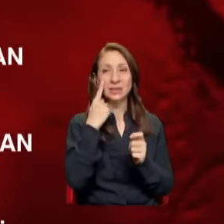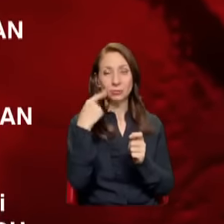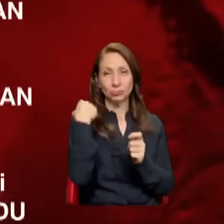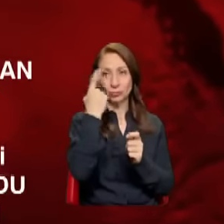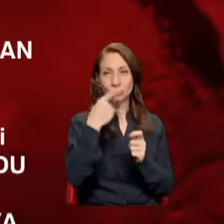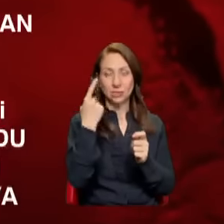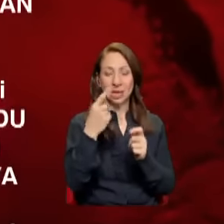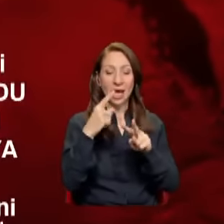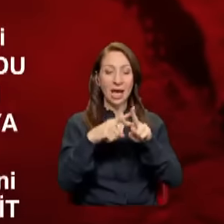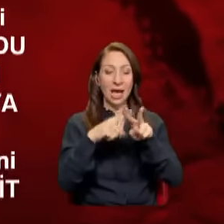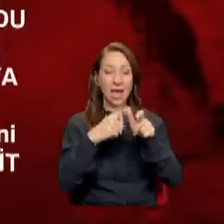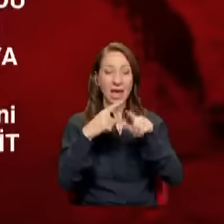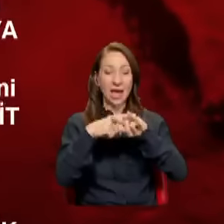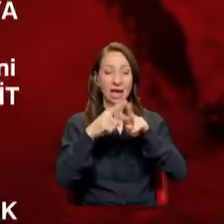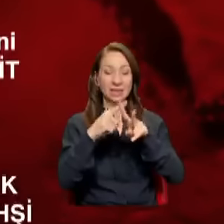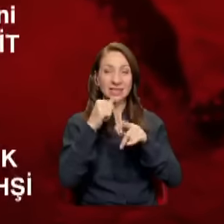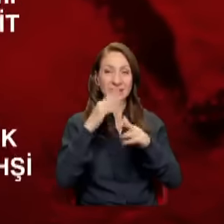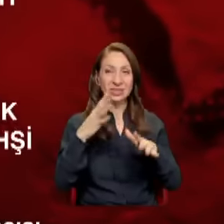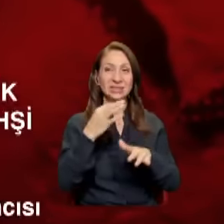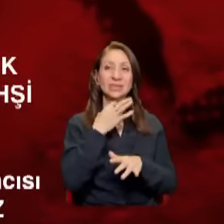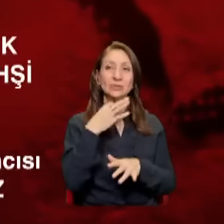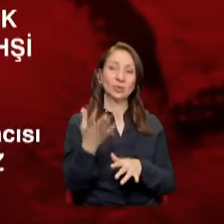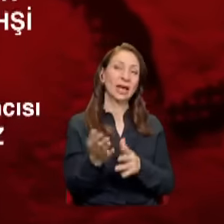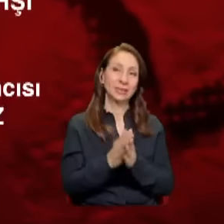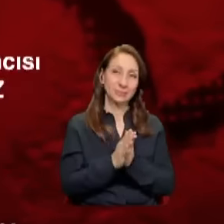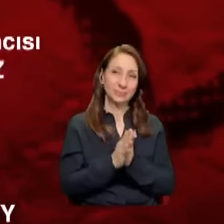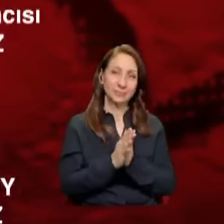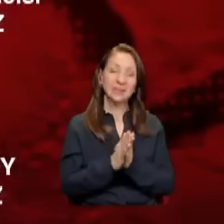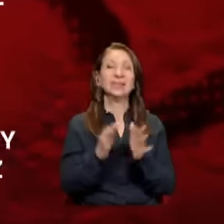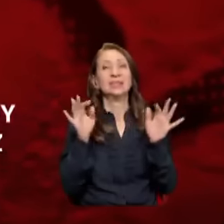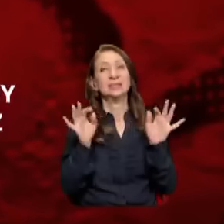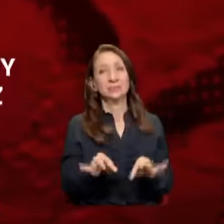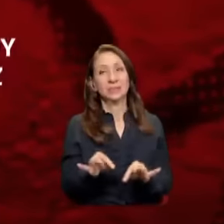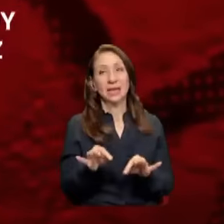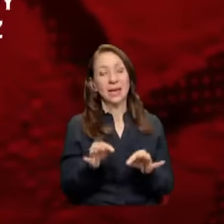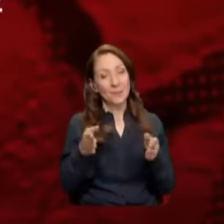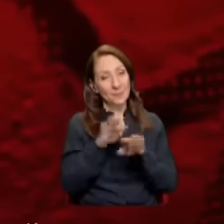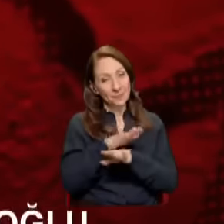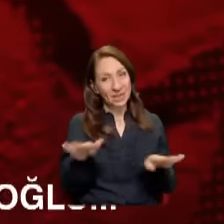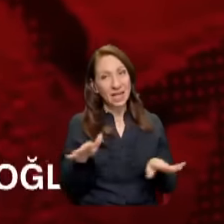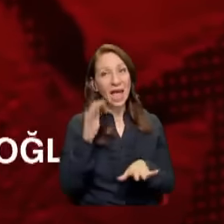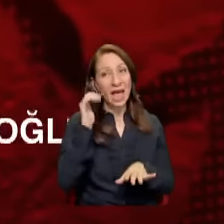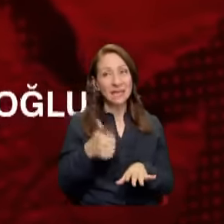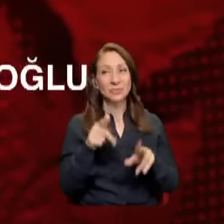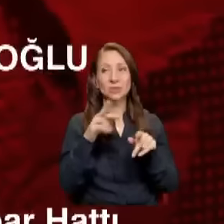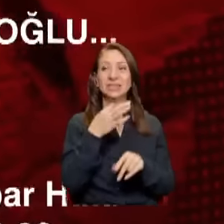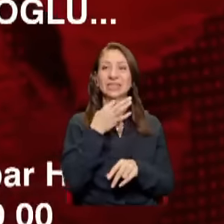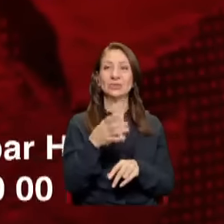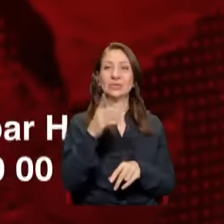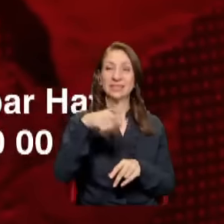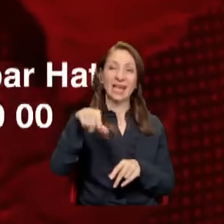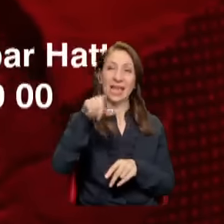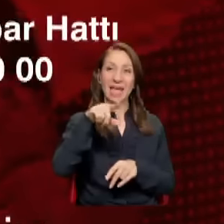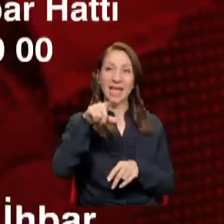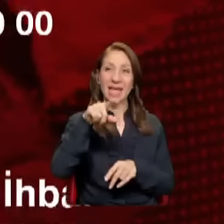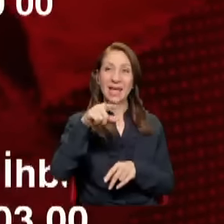portresi Ayhan denizci teşekkürlerimizi iletiriz kendisine şimdi kapatırken Her zamanki gibi